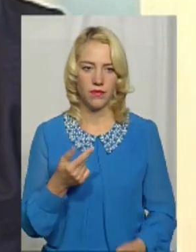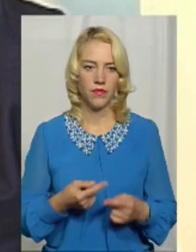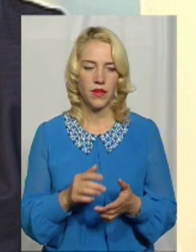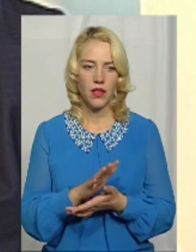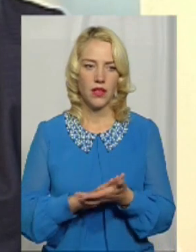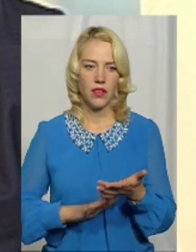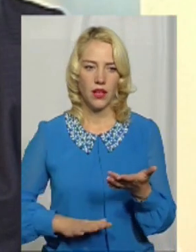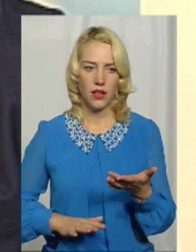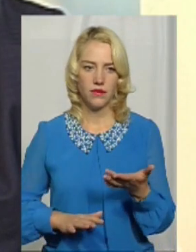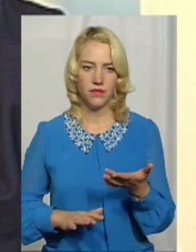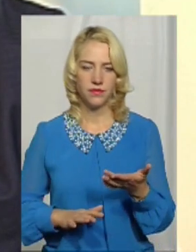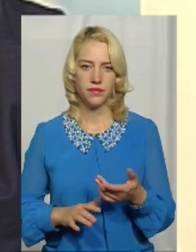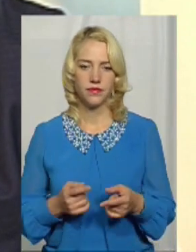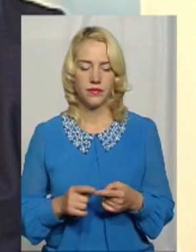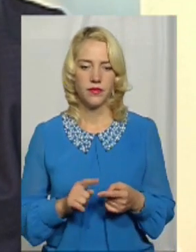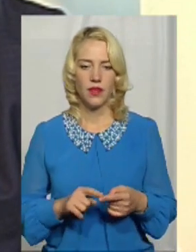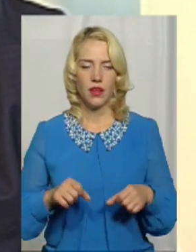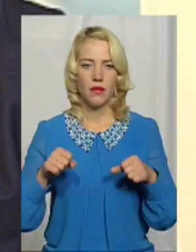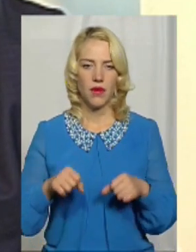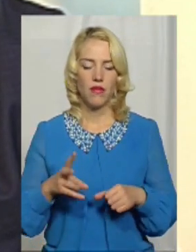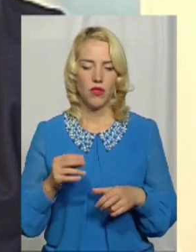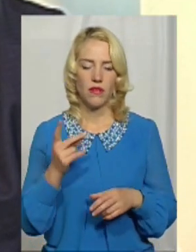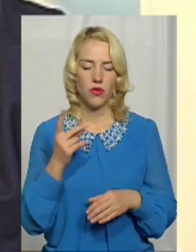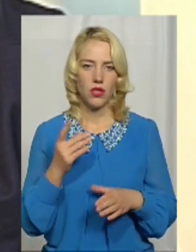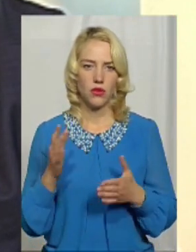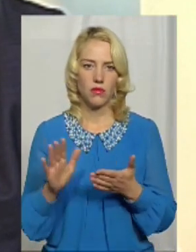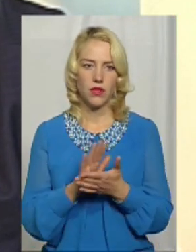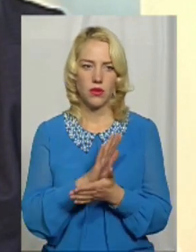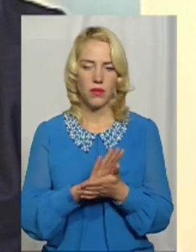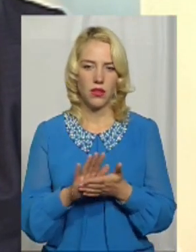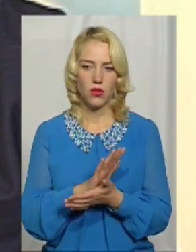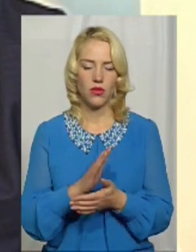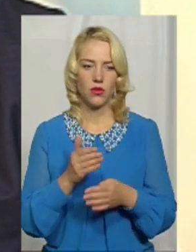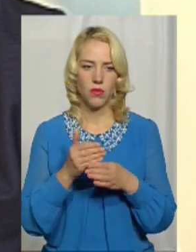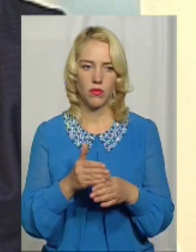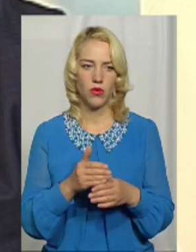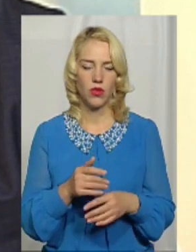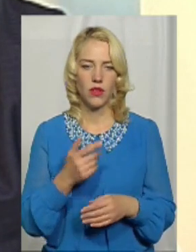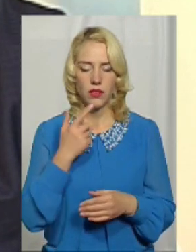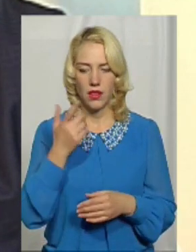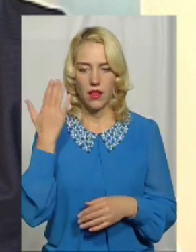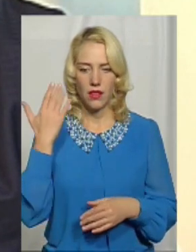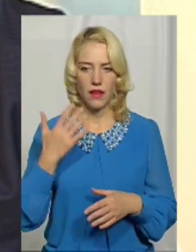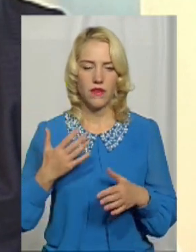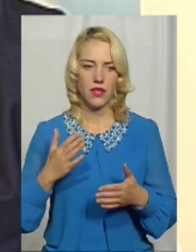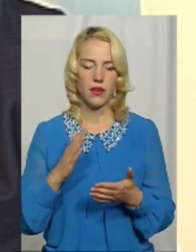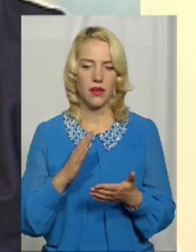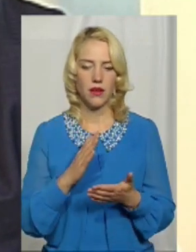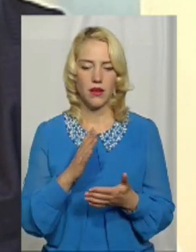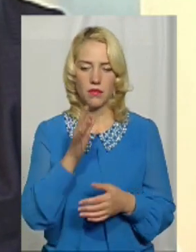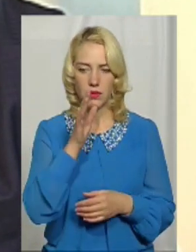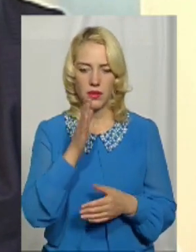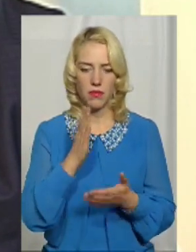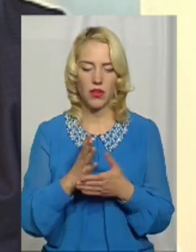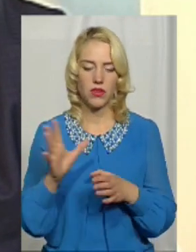гривень. Далі. Право на вторинну безоплатну правову допомогу з недавніх пір мають всі діти. Раніше це